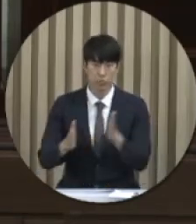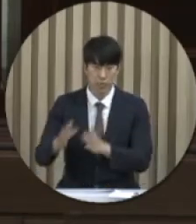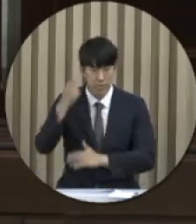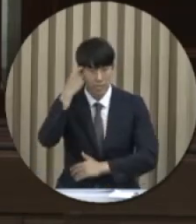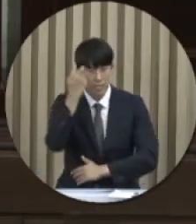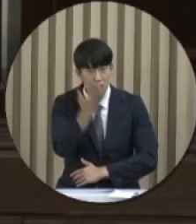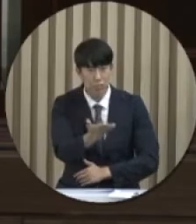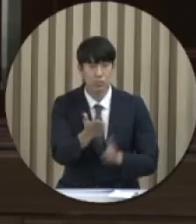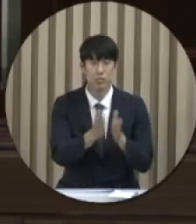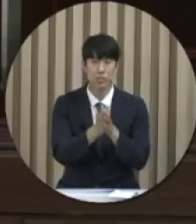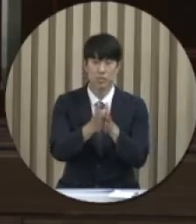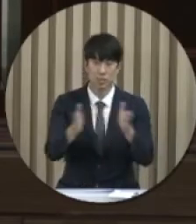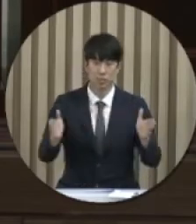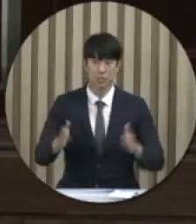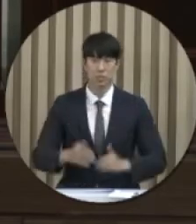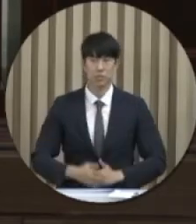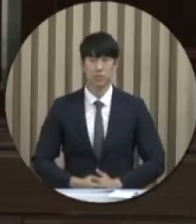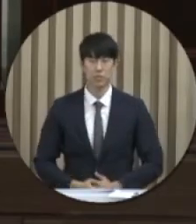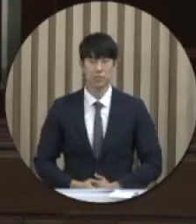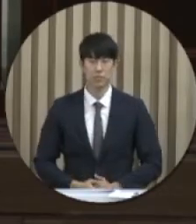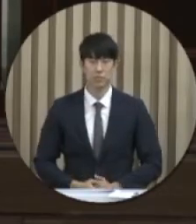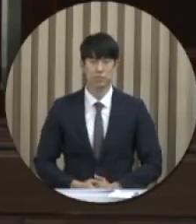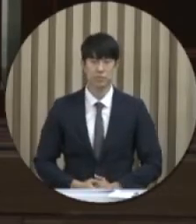시정질문을 시작하도록 하겠습니다.